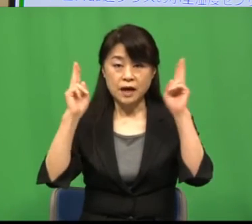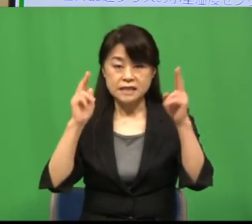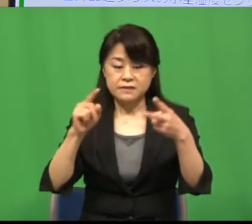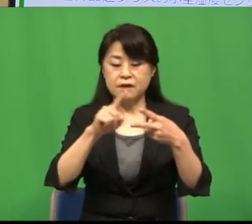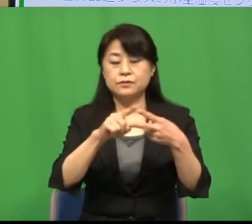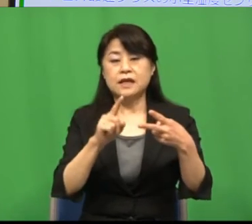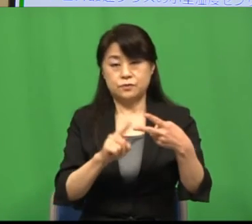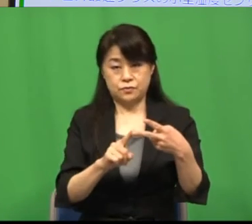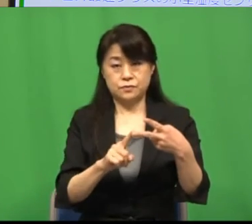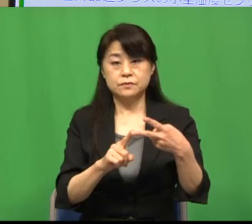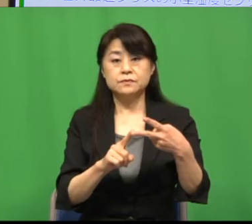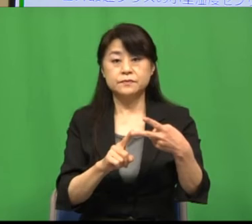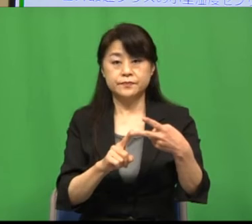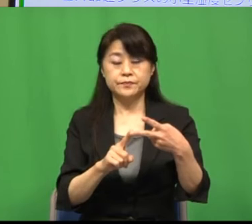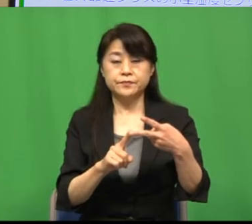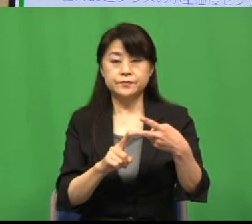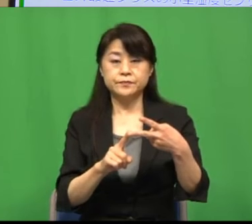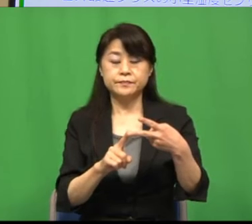ございます。